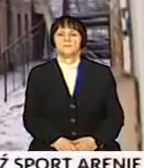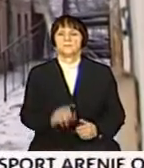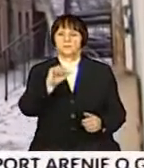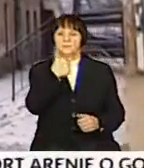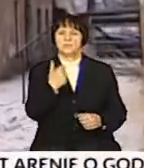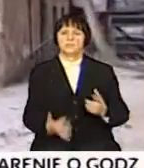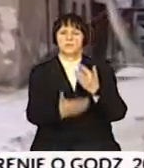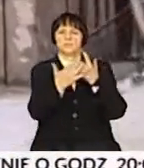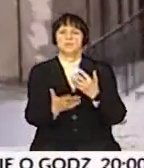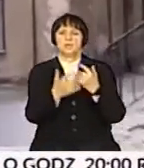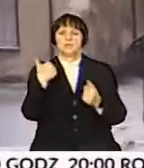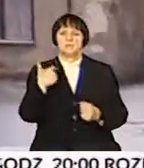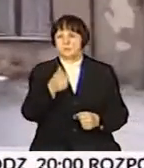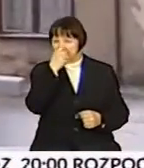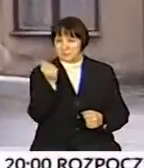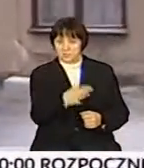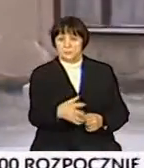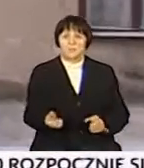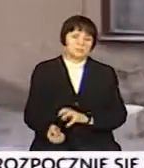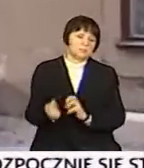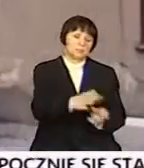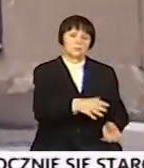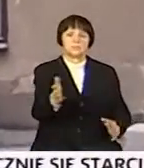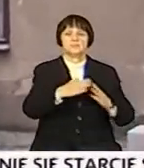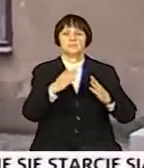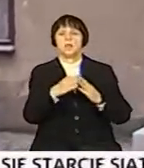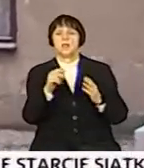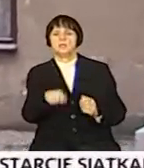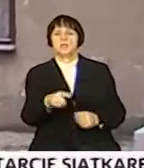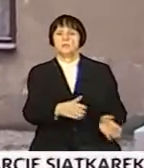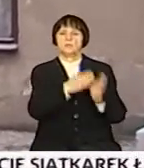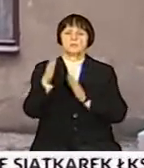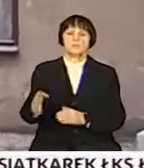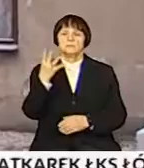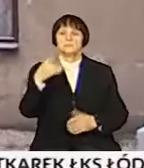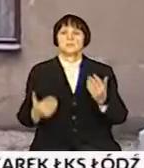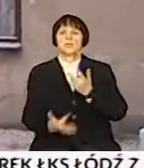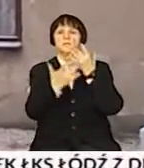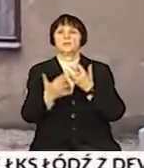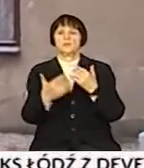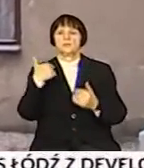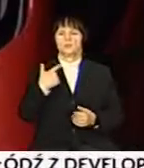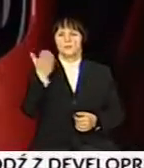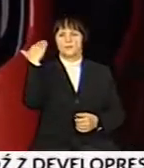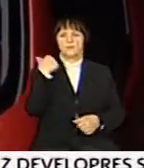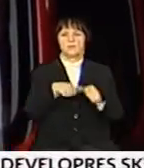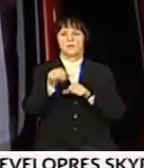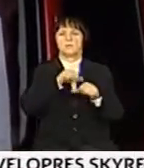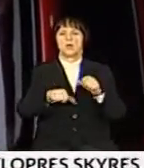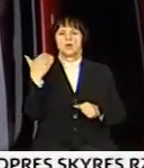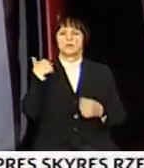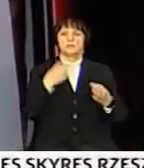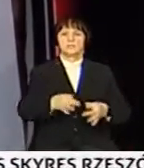W pierwszym podpaleniu płonęły śmieci podrzucone na klatkę tej kamienicy. Kolejne cztery pożary wybuchły w ubiegłym roku.